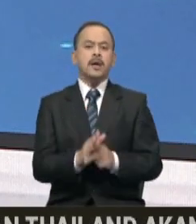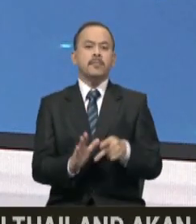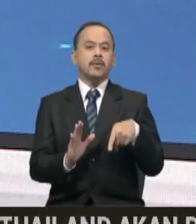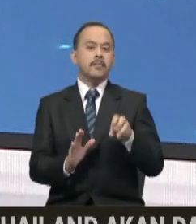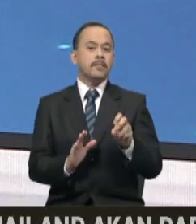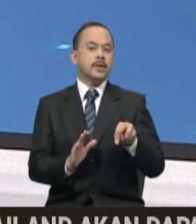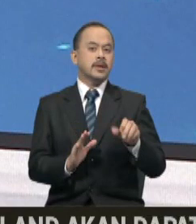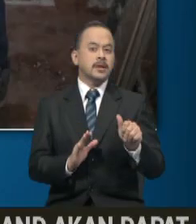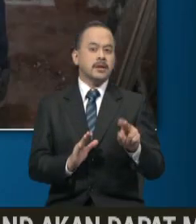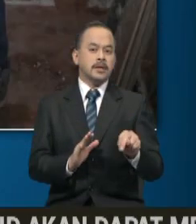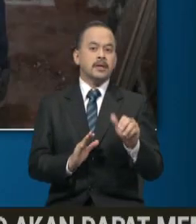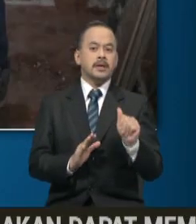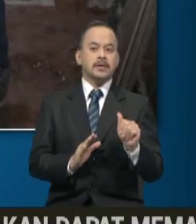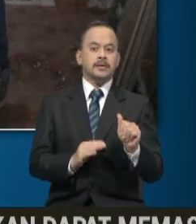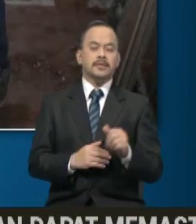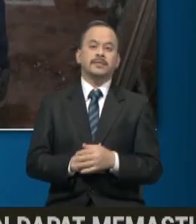Kuala Belait.